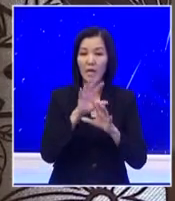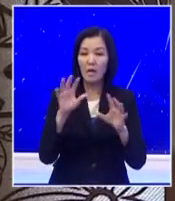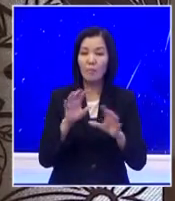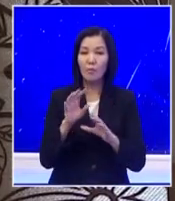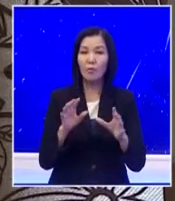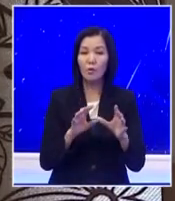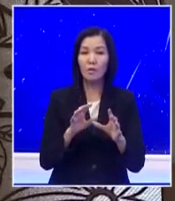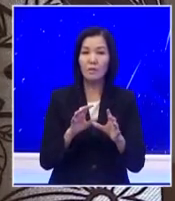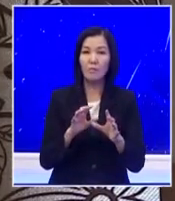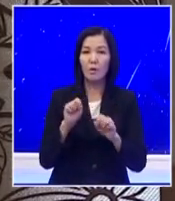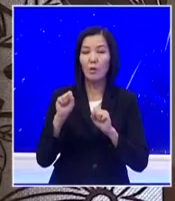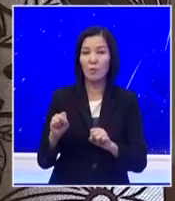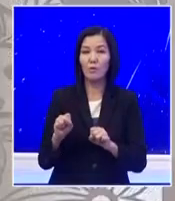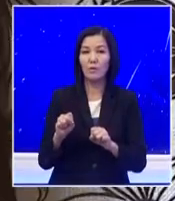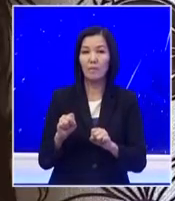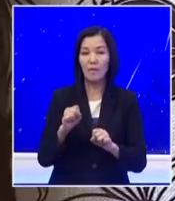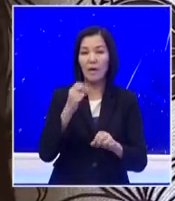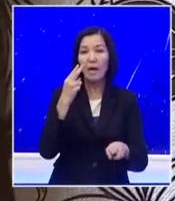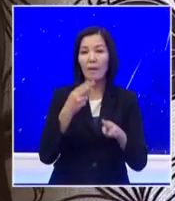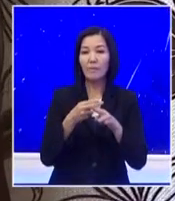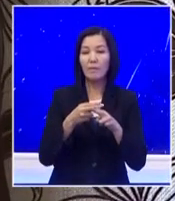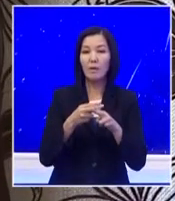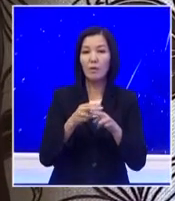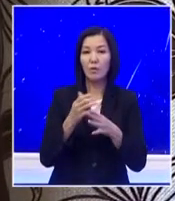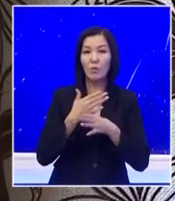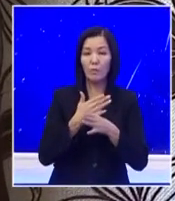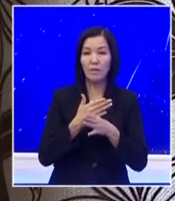жұмыс жасап, ләләма көмектесем, үйлі болып атырмыз.